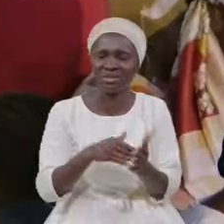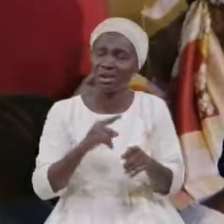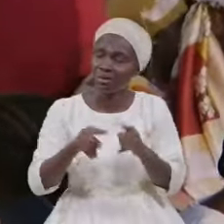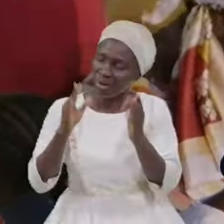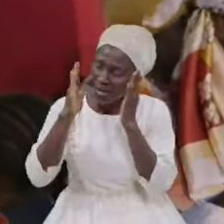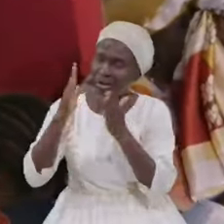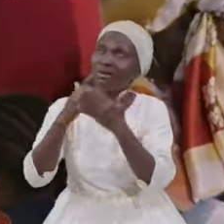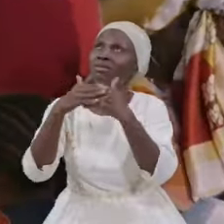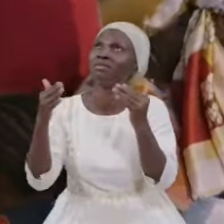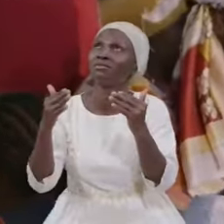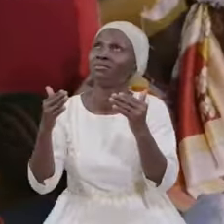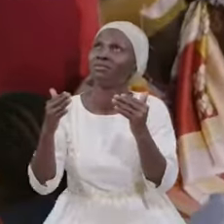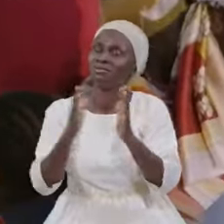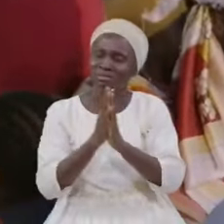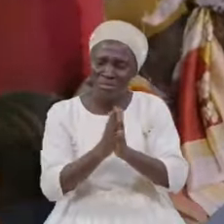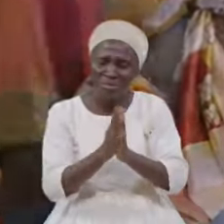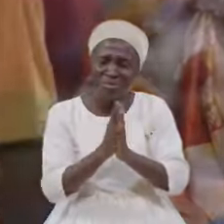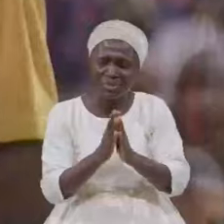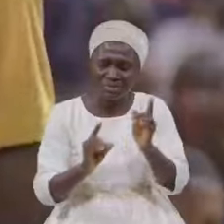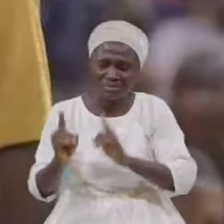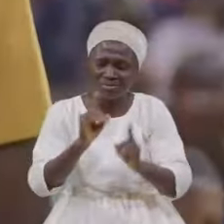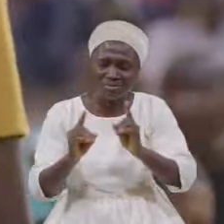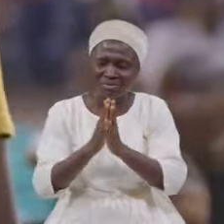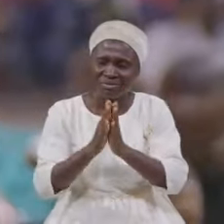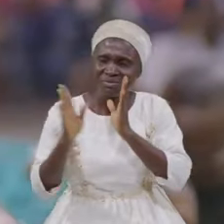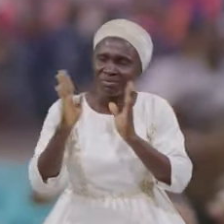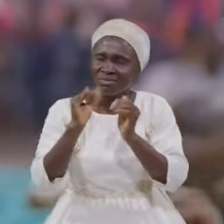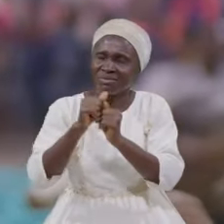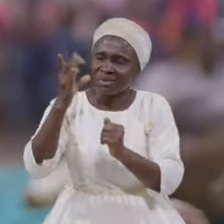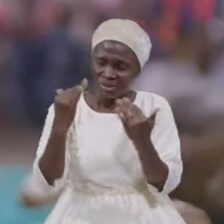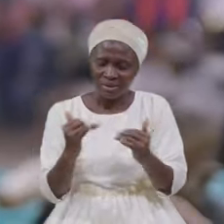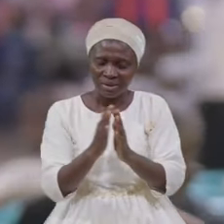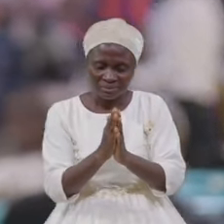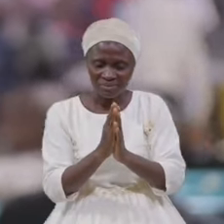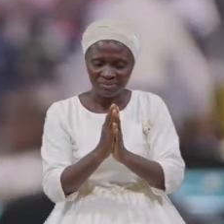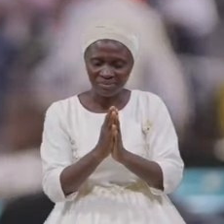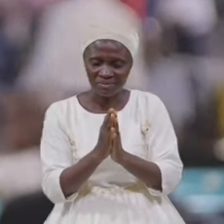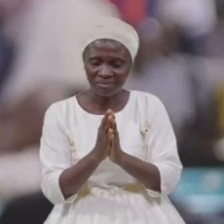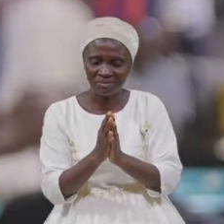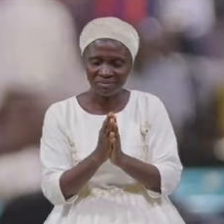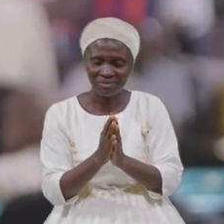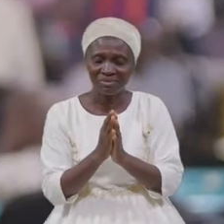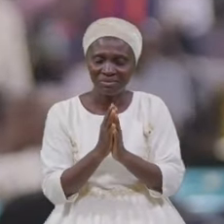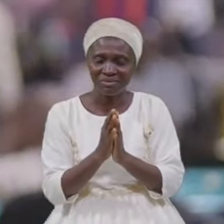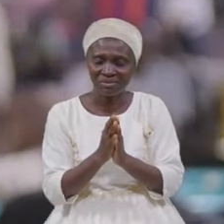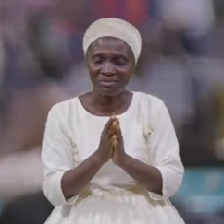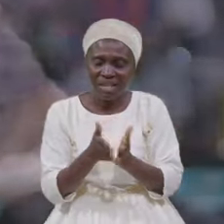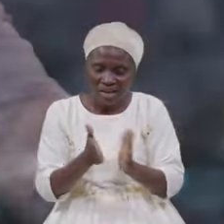ciel où je vais. Parle à Dieu maintenant. Comme il te pardonne, il te rend prêt, prêt, prêt